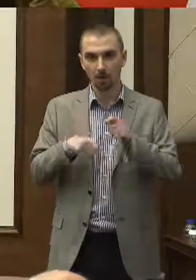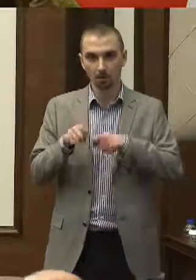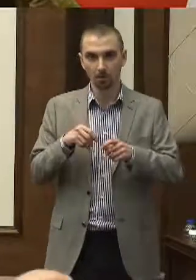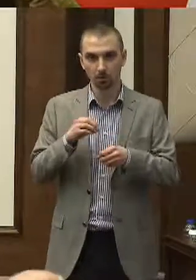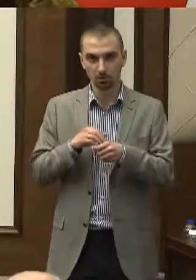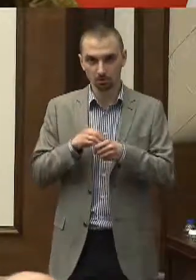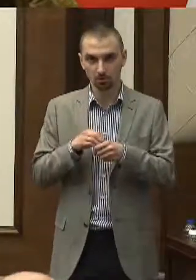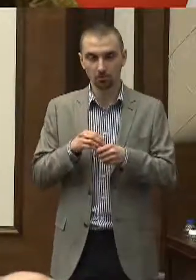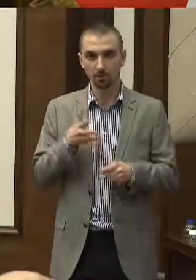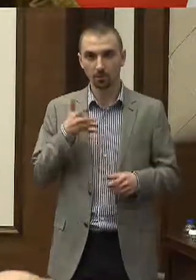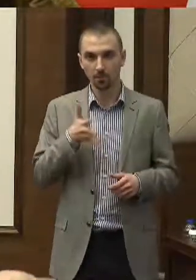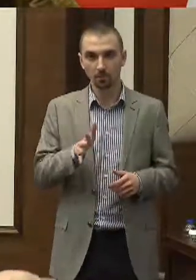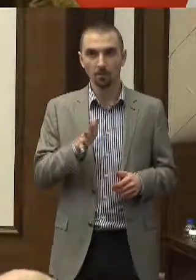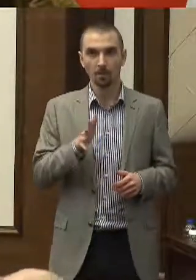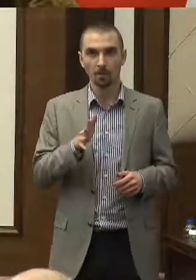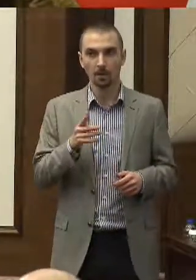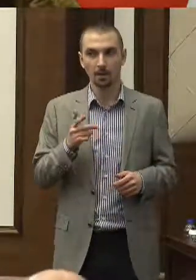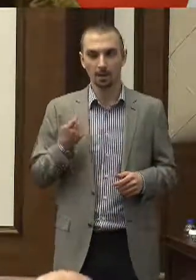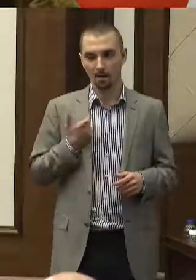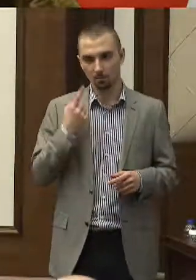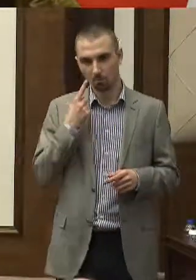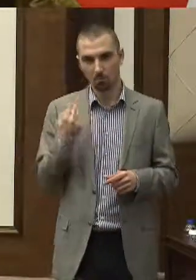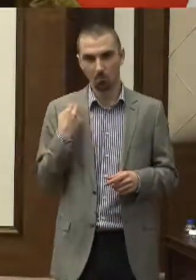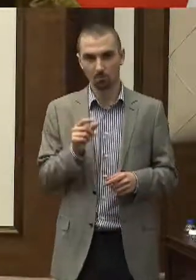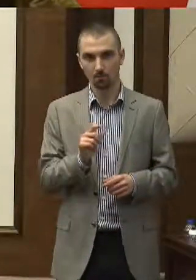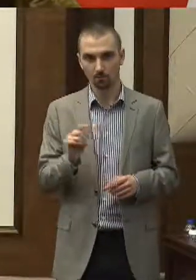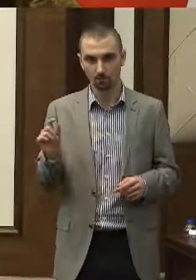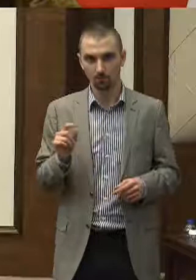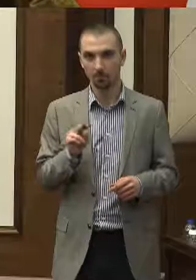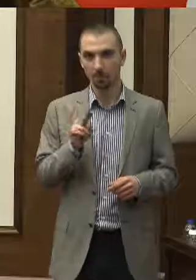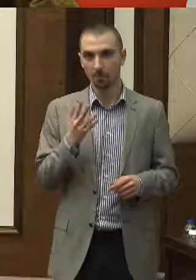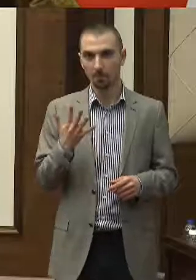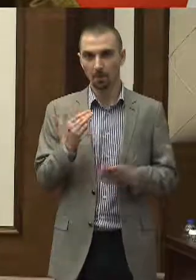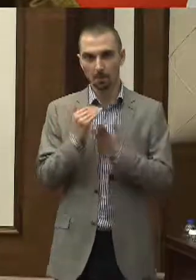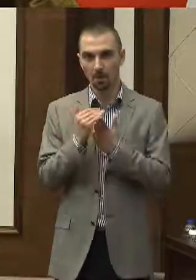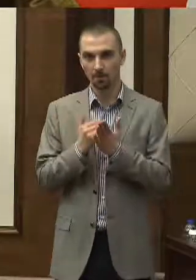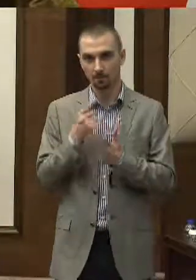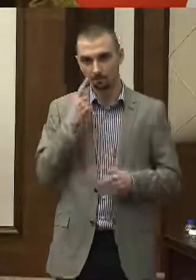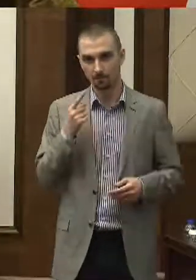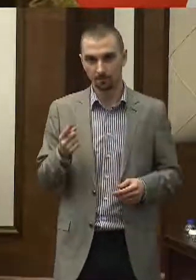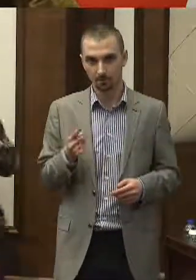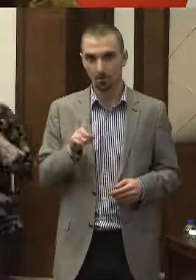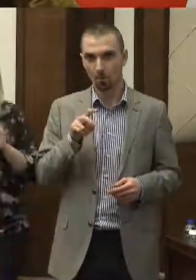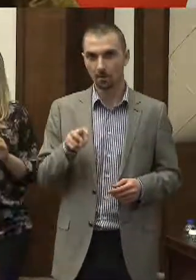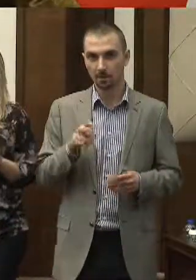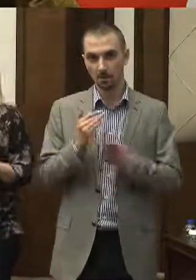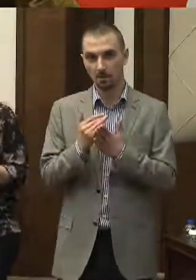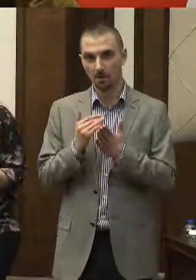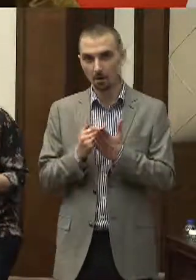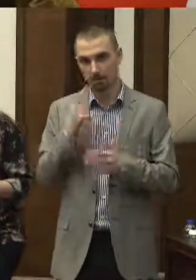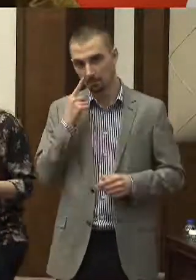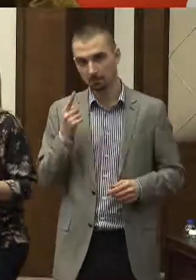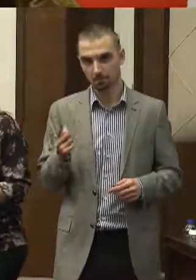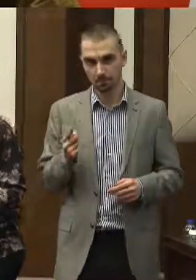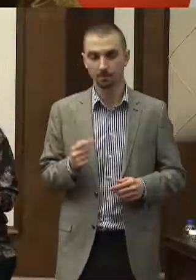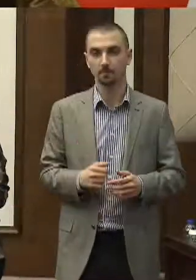üzere 5393 sayılı Belediye Kanunu'nun 75. maddesi ile 18. maddesinin E fıkrası